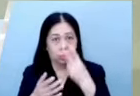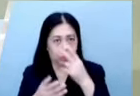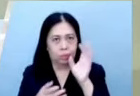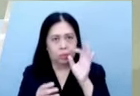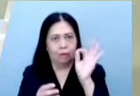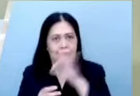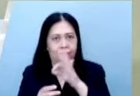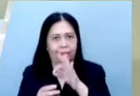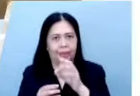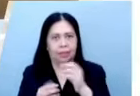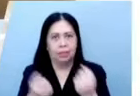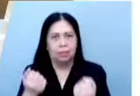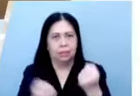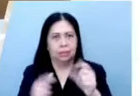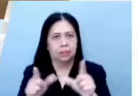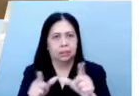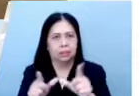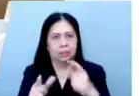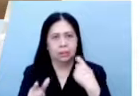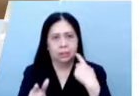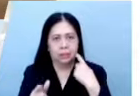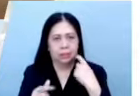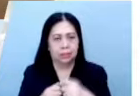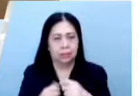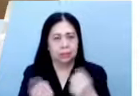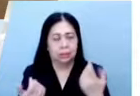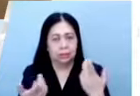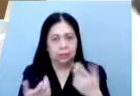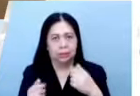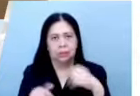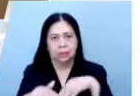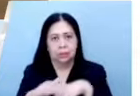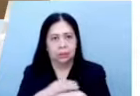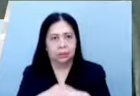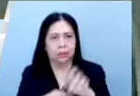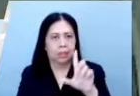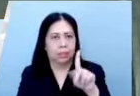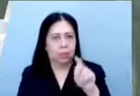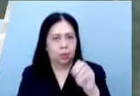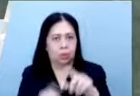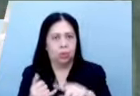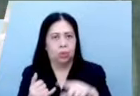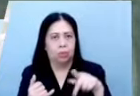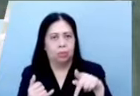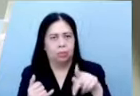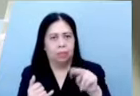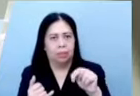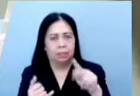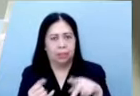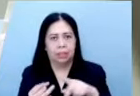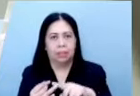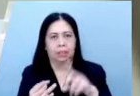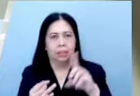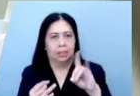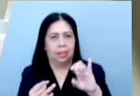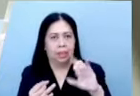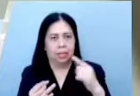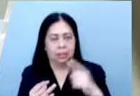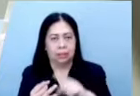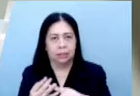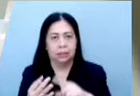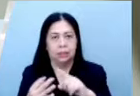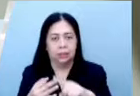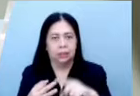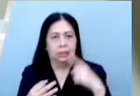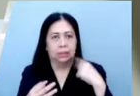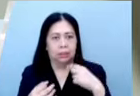license na nakumpiska kanina sa pinagsanib na operasyon ng LTO, PNP at DILG. Kung nasa kamay na ng